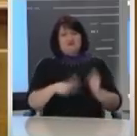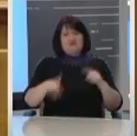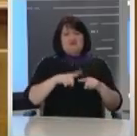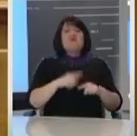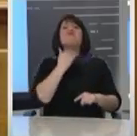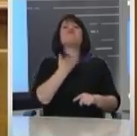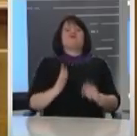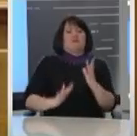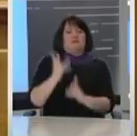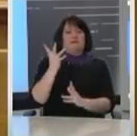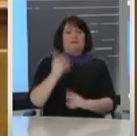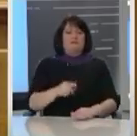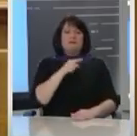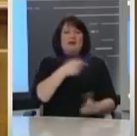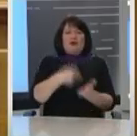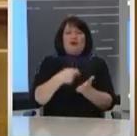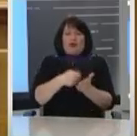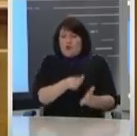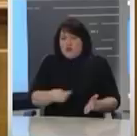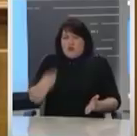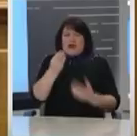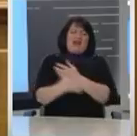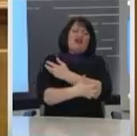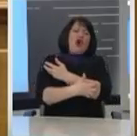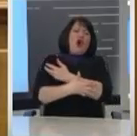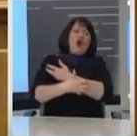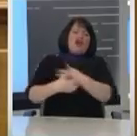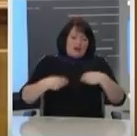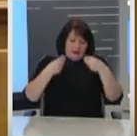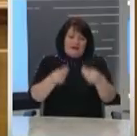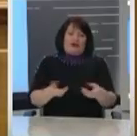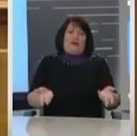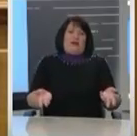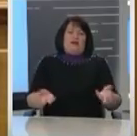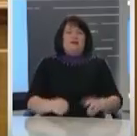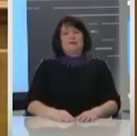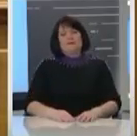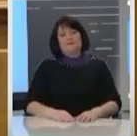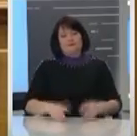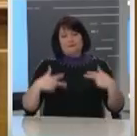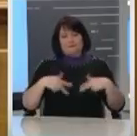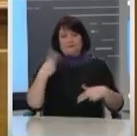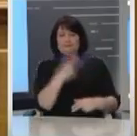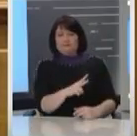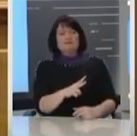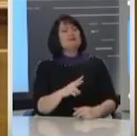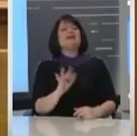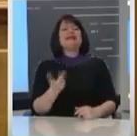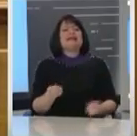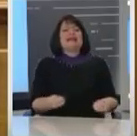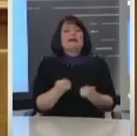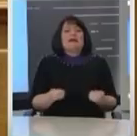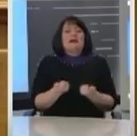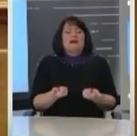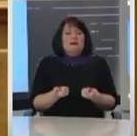Υπερφορολογείτε και φτωχοποιείτε. Αυτό κάνετε. Επί των ημερών σας, κατορθώσατε